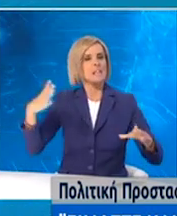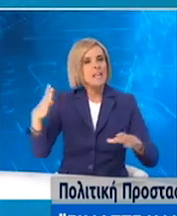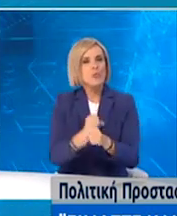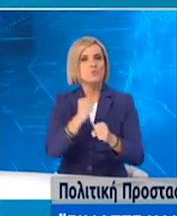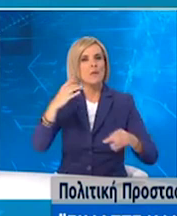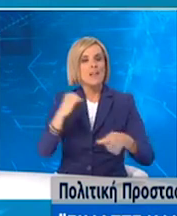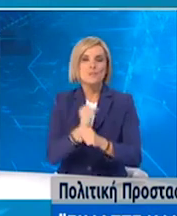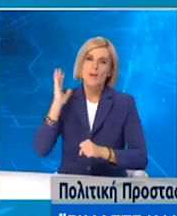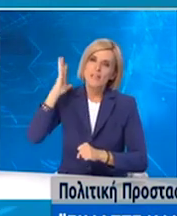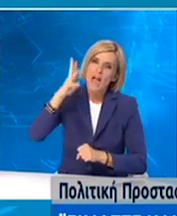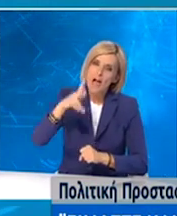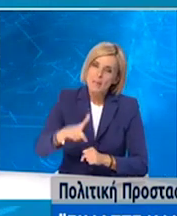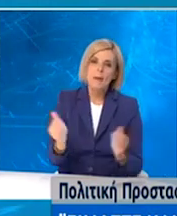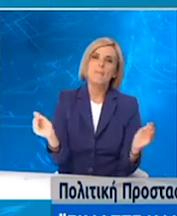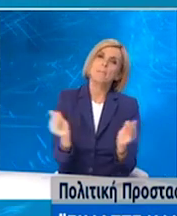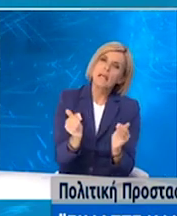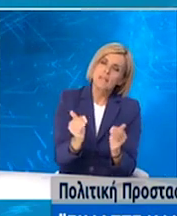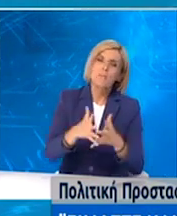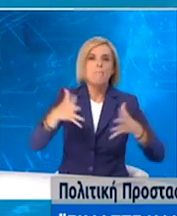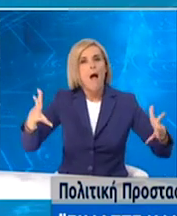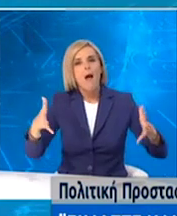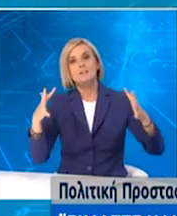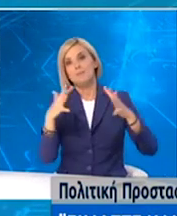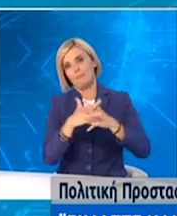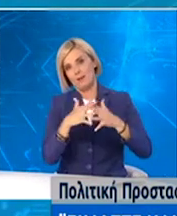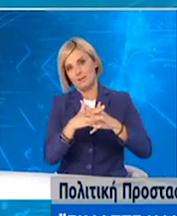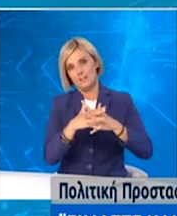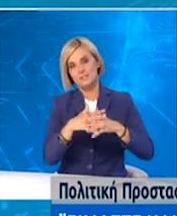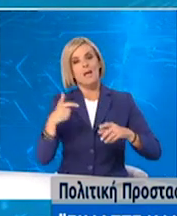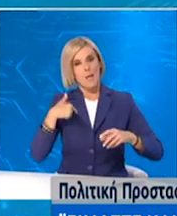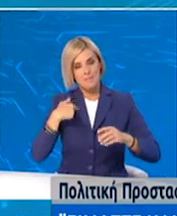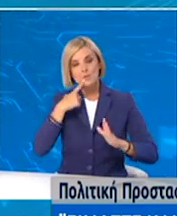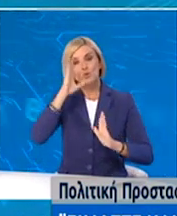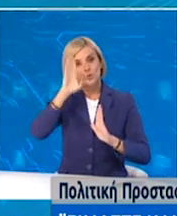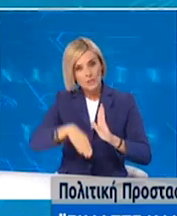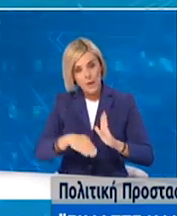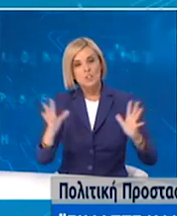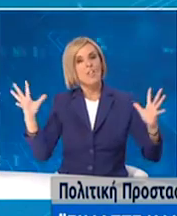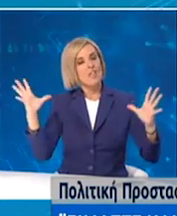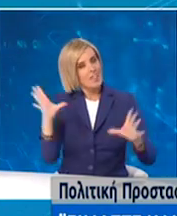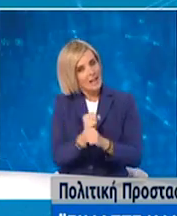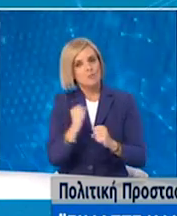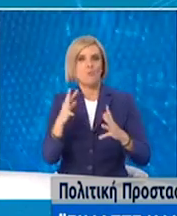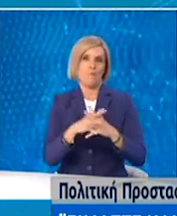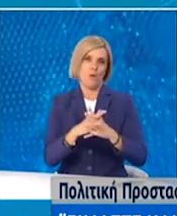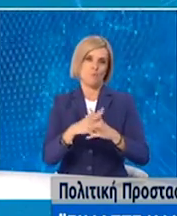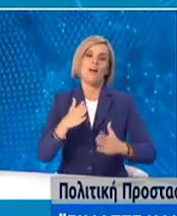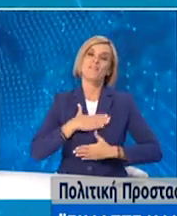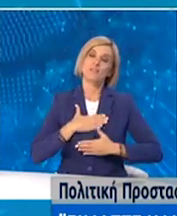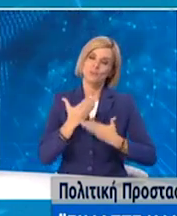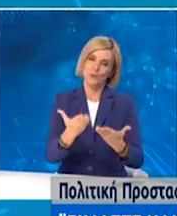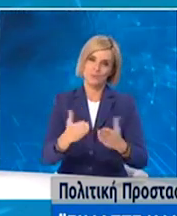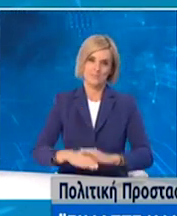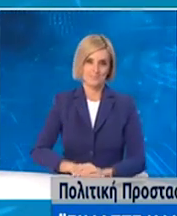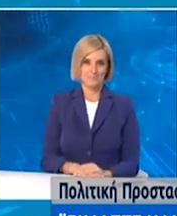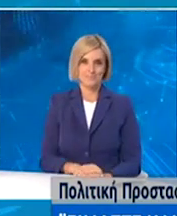μέρα μικρές και μεγάλες μάχες, κερδίζοντας εν τέλει τον πόλεμο με τον αόρατο εχθρό. Σας ευχαριστώ.